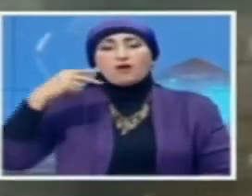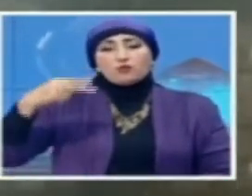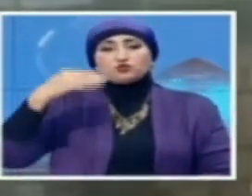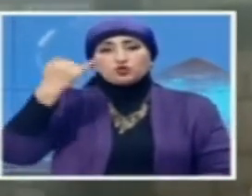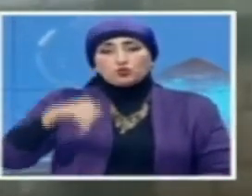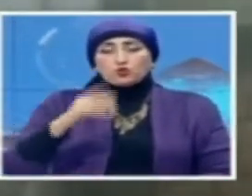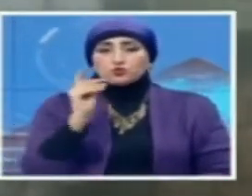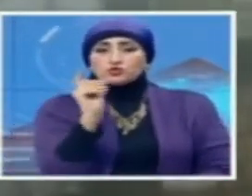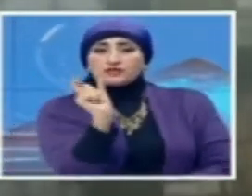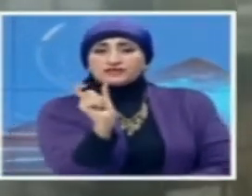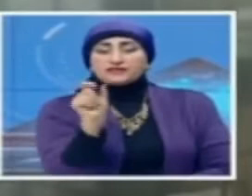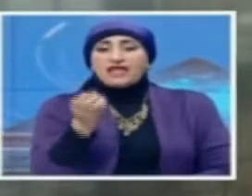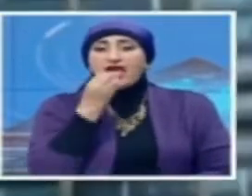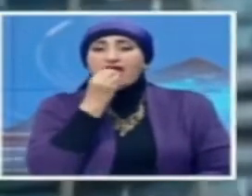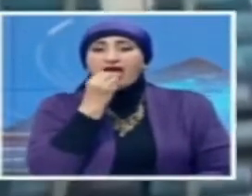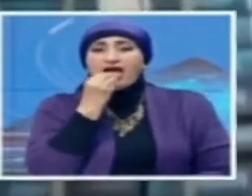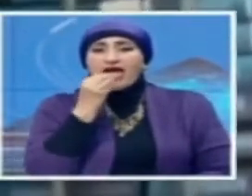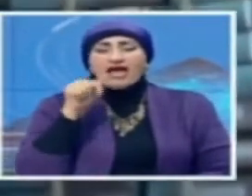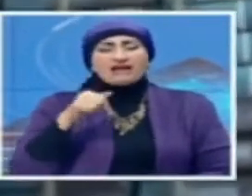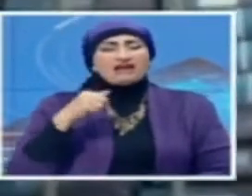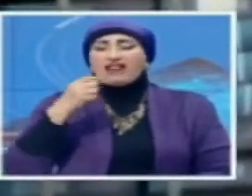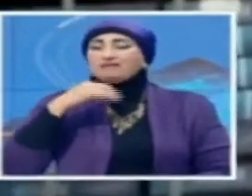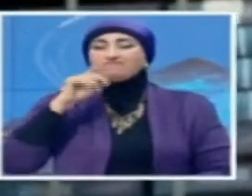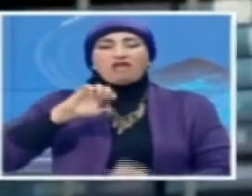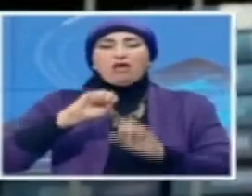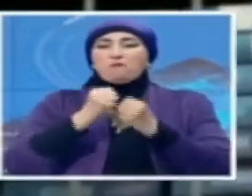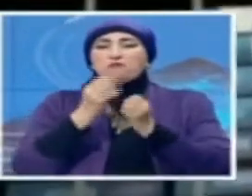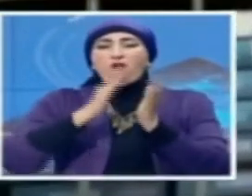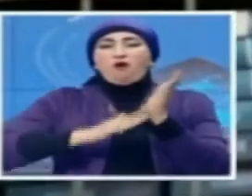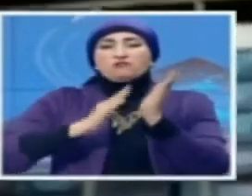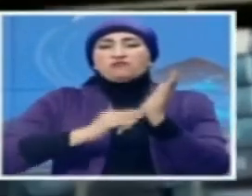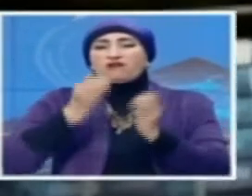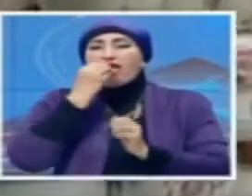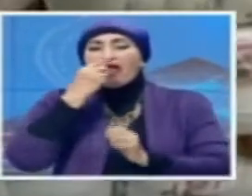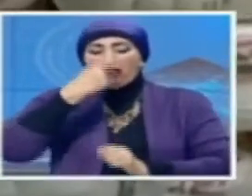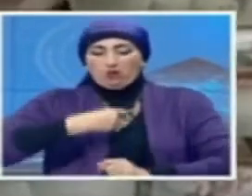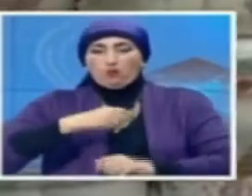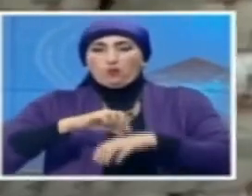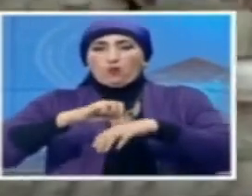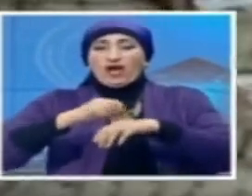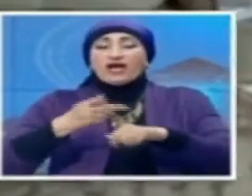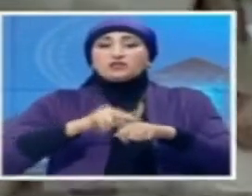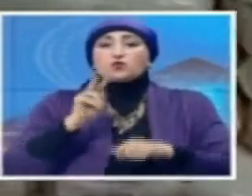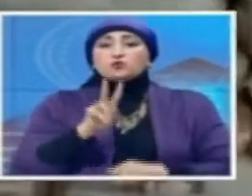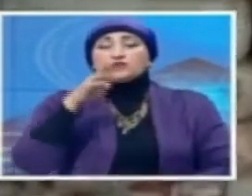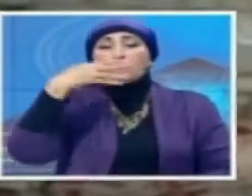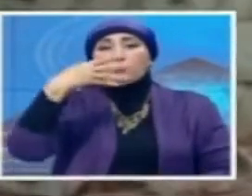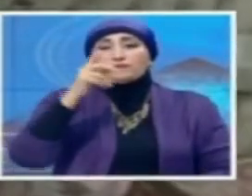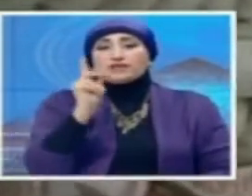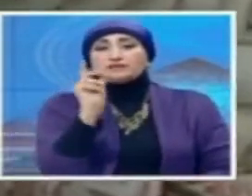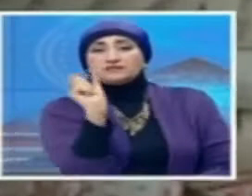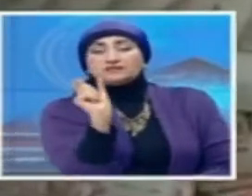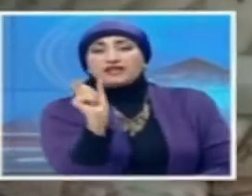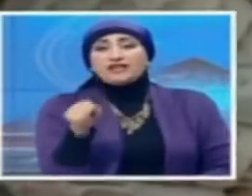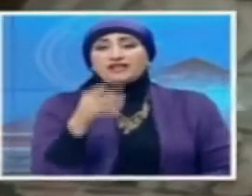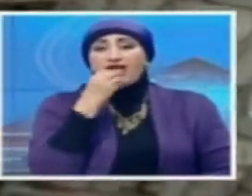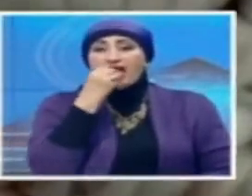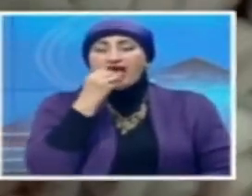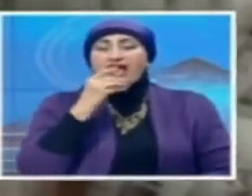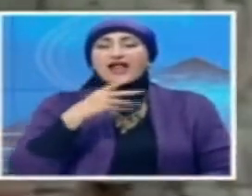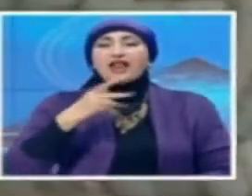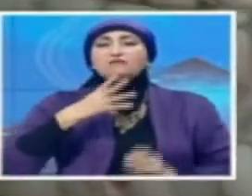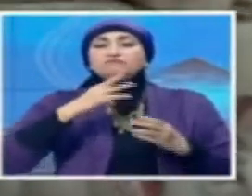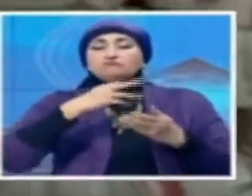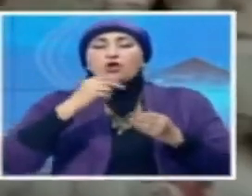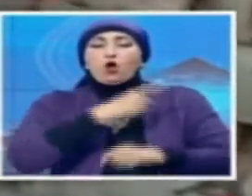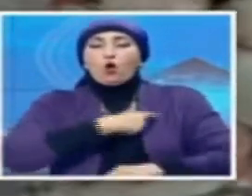327.5 طن سلع غذائية غير صالحة للاستهلاك الآدمي، وأكثر من 47 طن سلع تموينية مدعمة